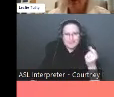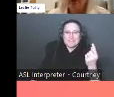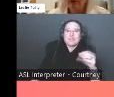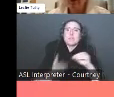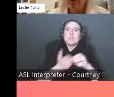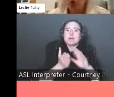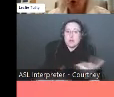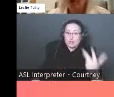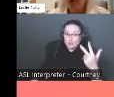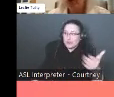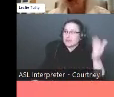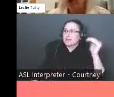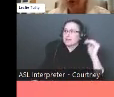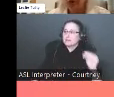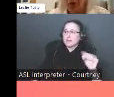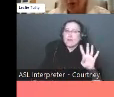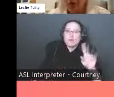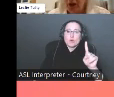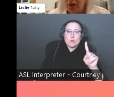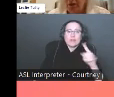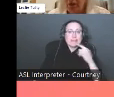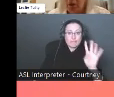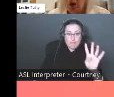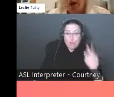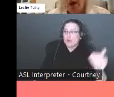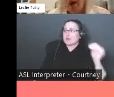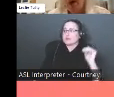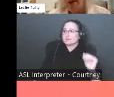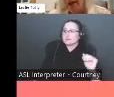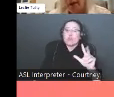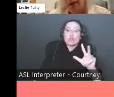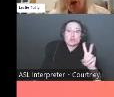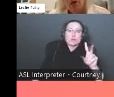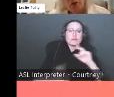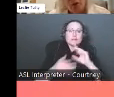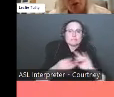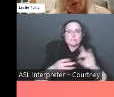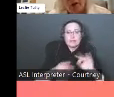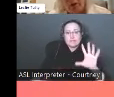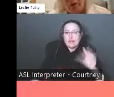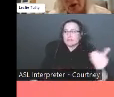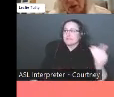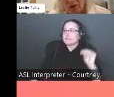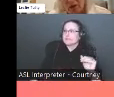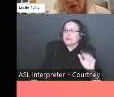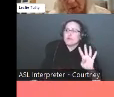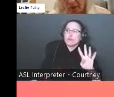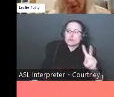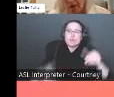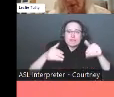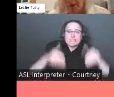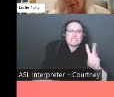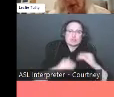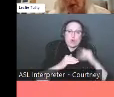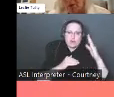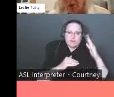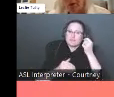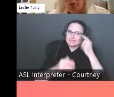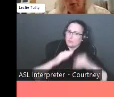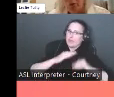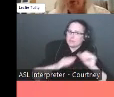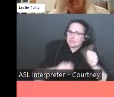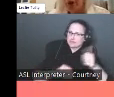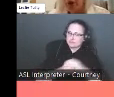et 42, 6 ou davantage. Donc, il y avait une limite supérieure de 10. Encore une fois, au contraire de ce